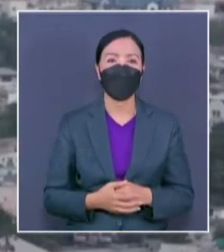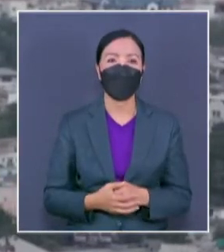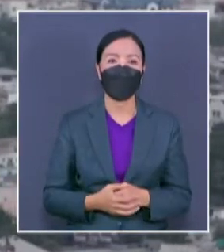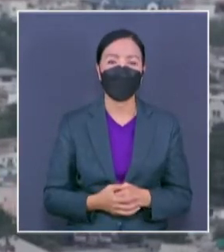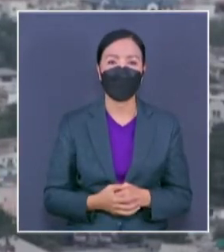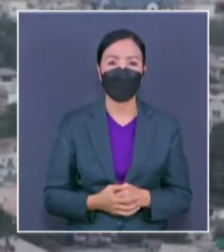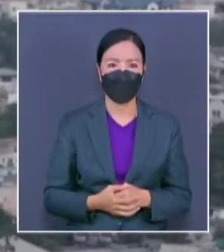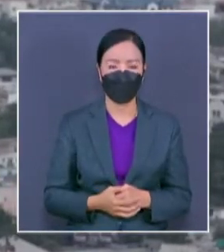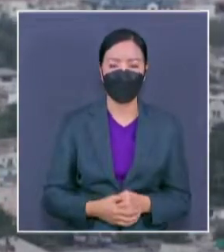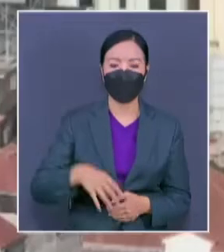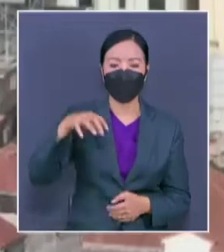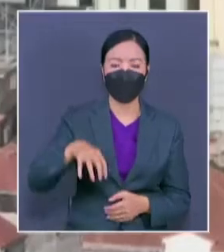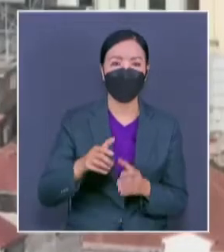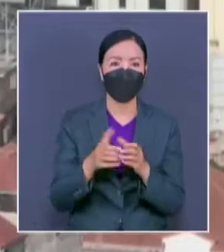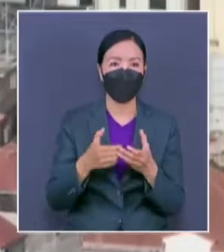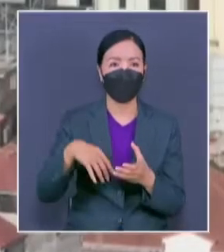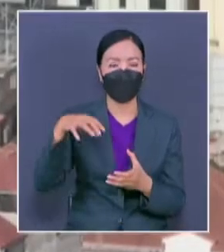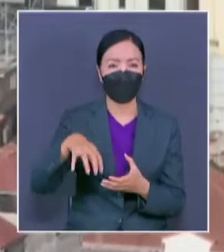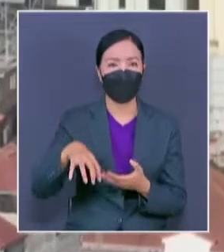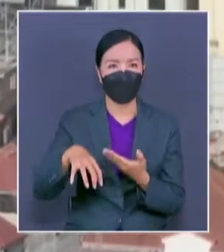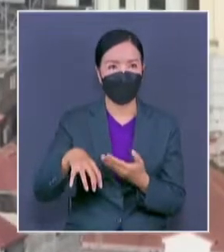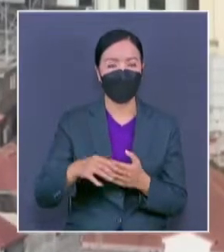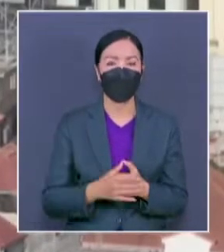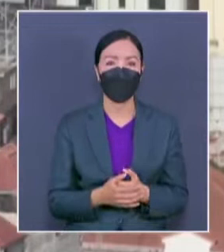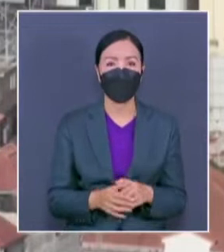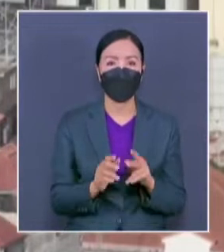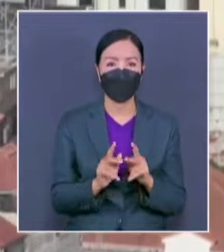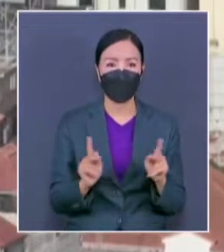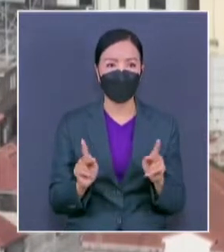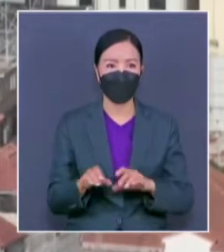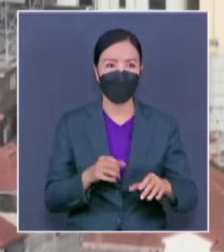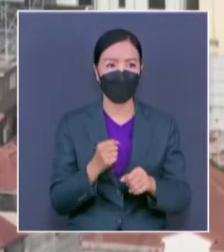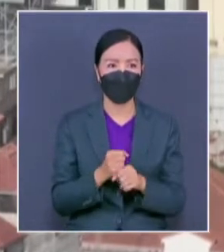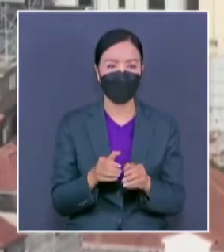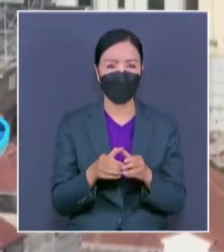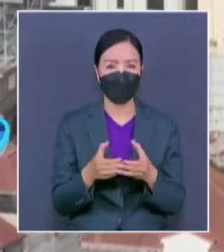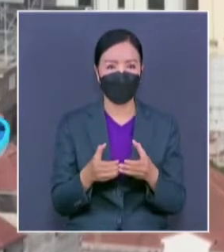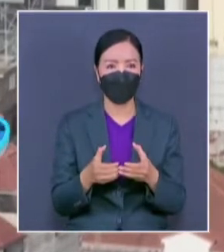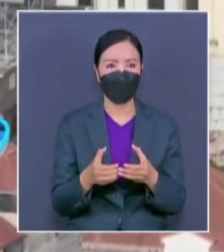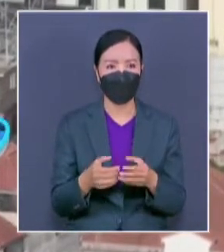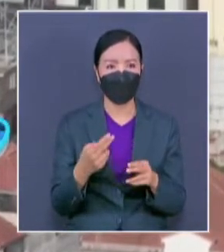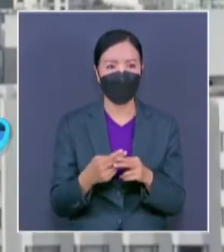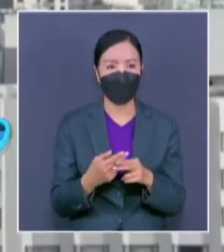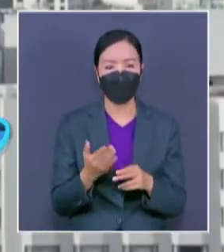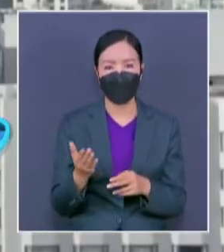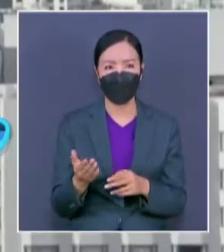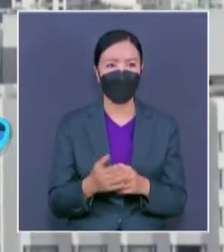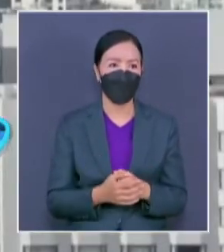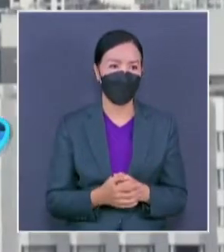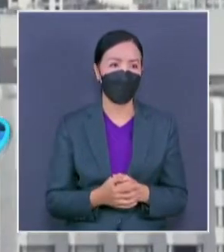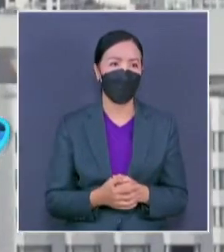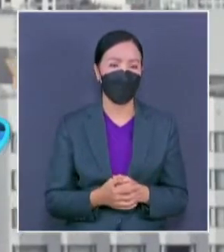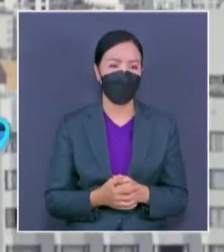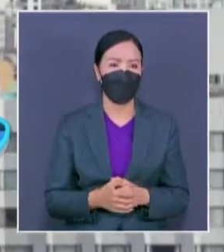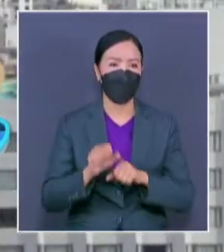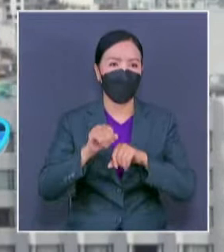จากกรณีที่สำนักงานราชบัณฑิตยสภาครับโดยคณะกรรมการจัดทำพจนานุกรมชื่อภูมิศาสตร์สากล